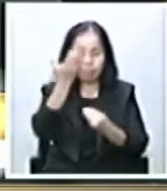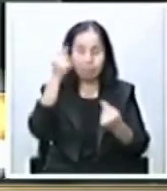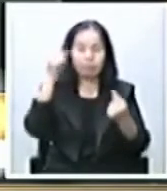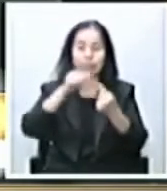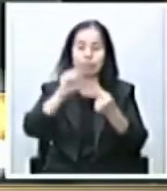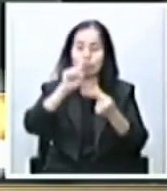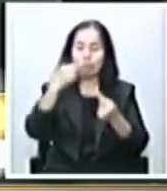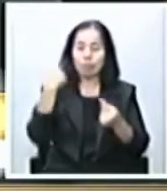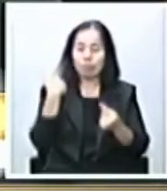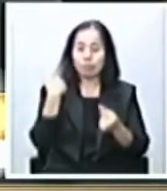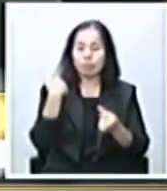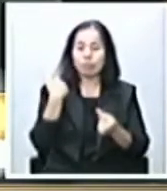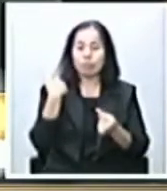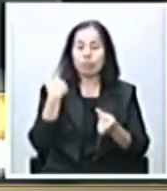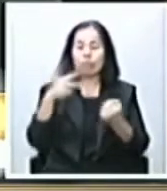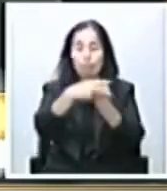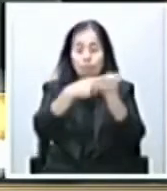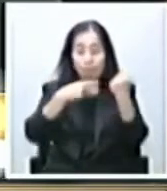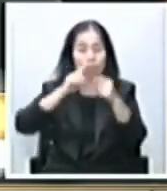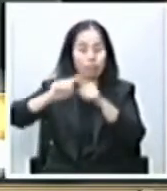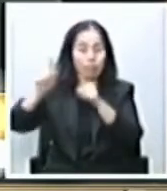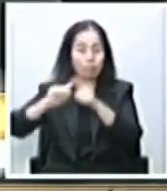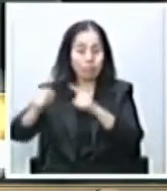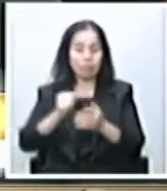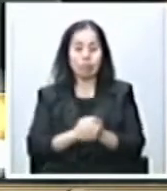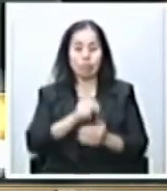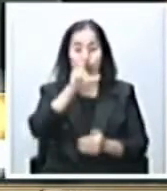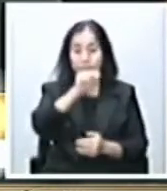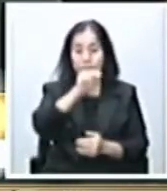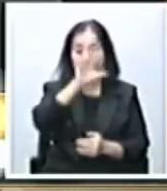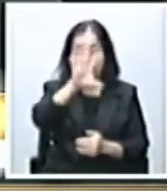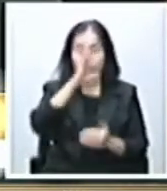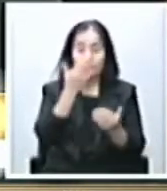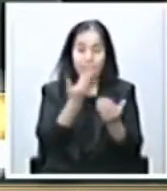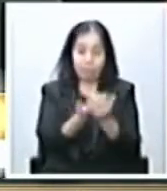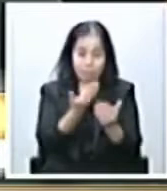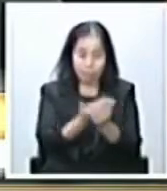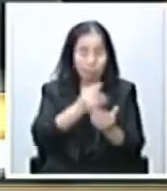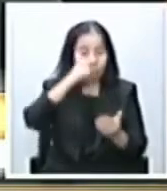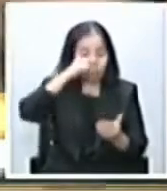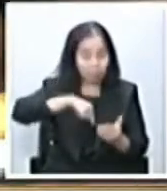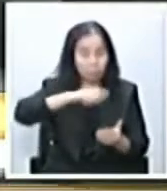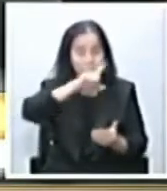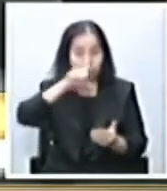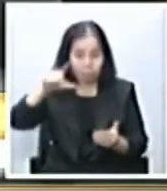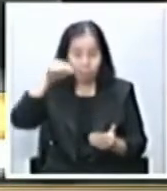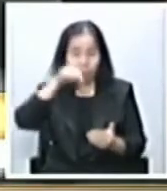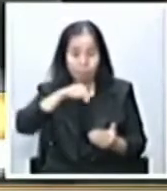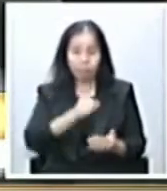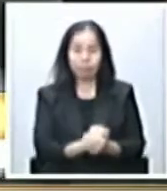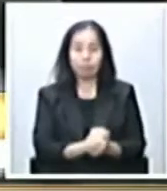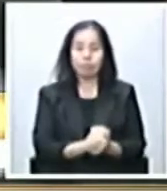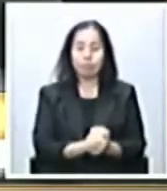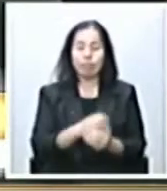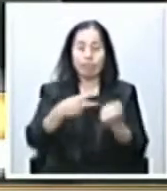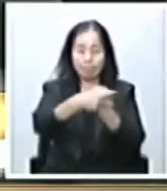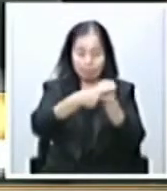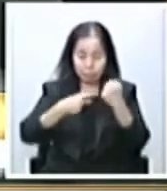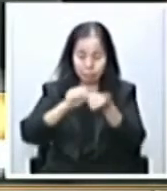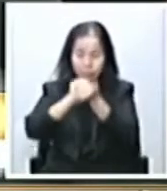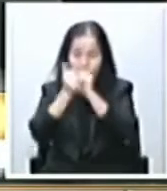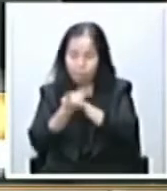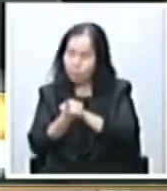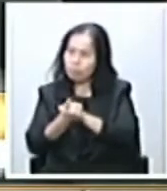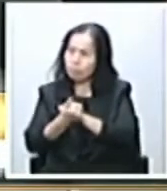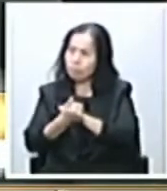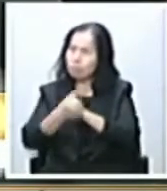ล้านล้านเหรียญสหรัฐ35ล้านบาทอาศัยใช้หลักอัตราแลกเปลี่ยนปัจจุบันประมาณ1ล้าน